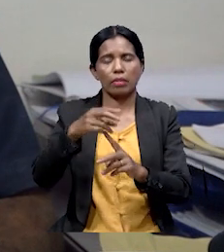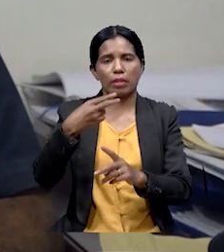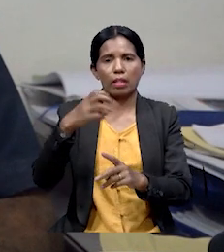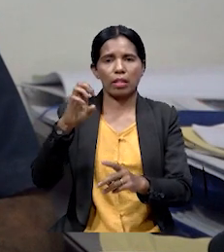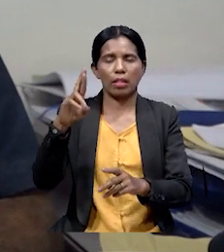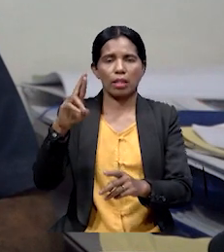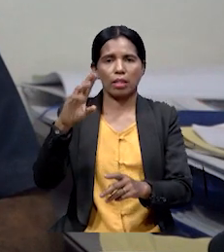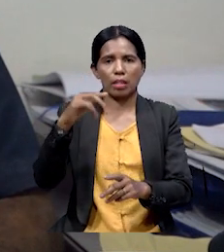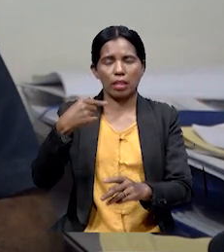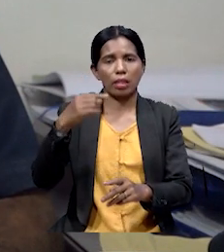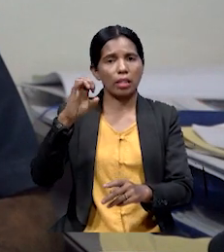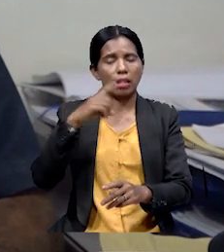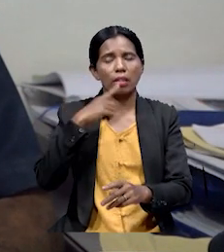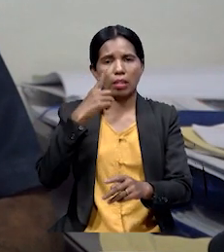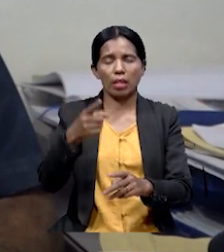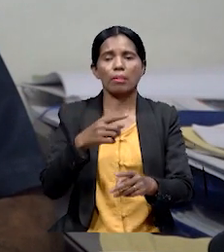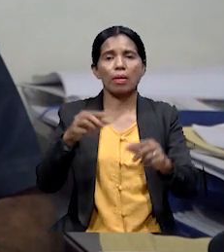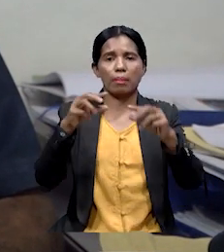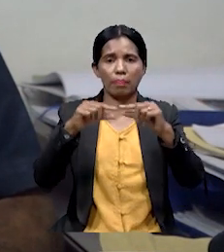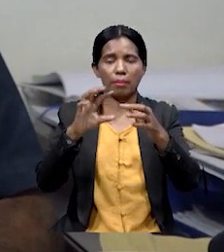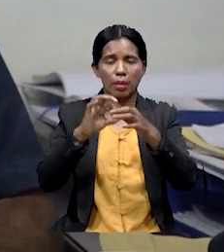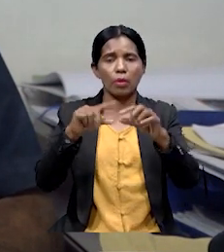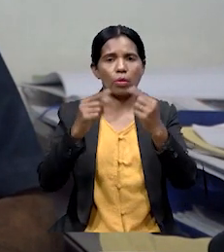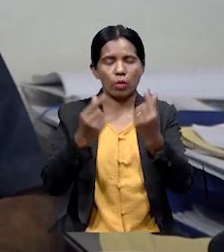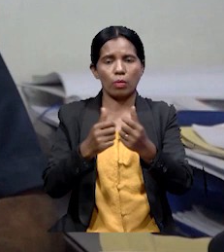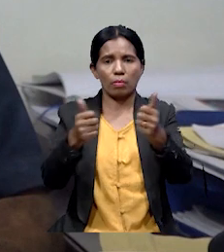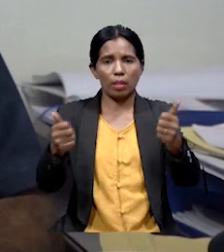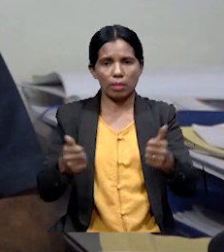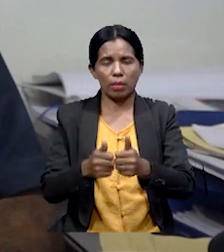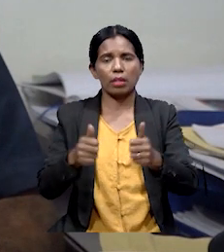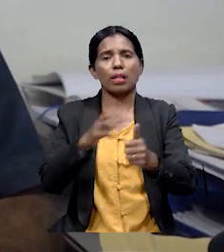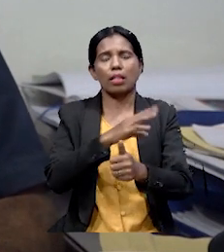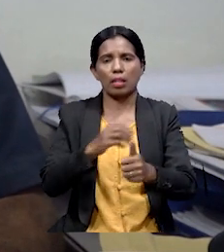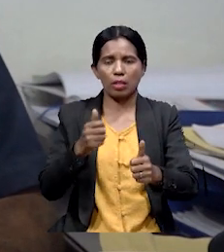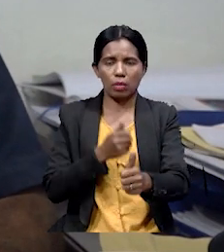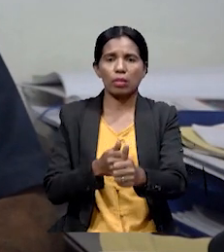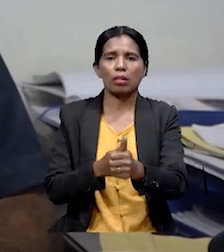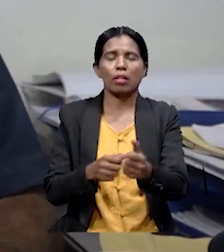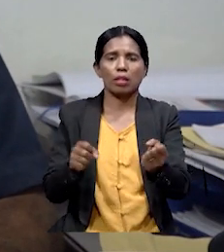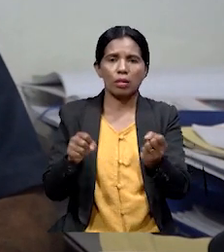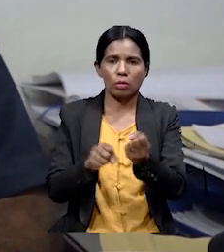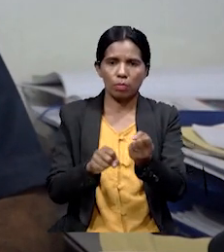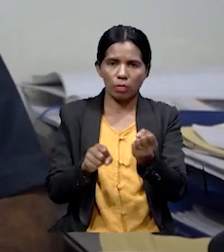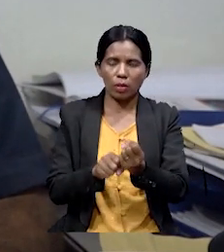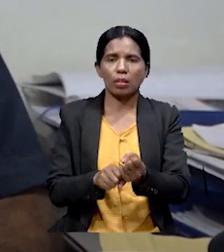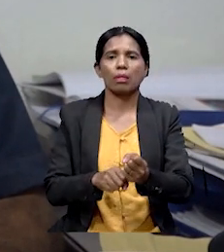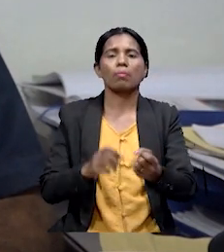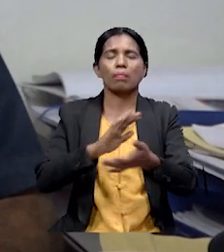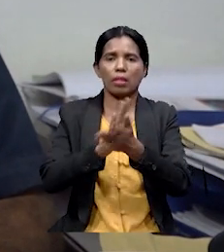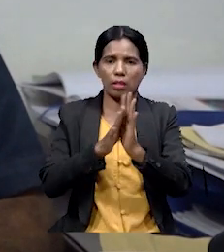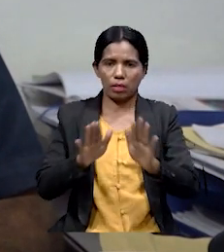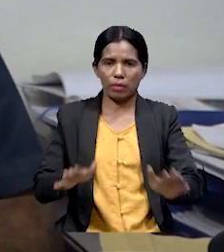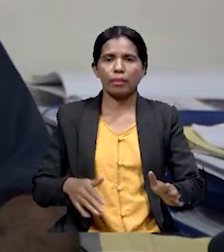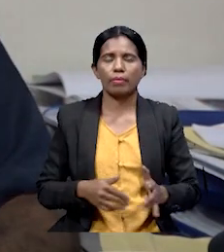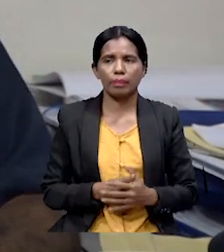Costa apela ba membro grupo arte marcial no arte ritual sira atu kontribui ba estabilidade iha railaran. Ita na